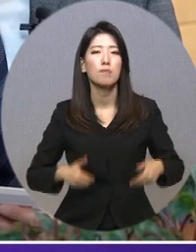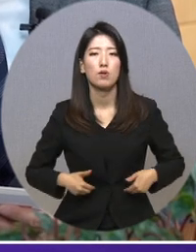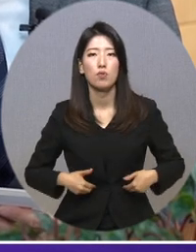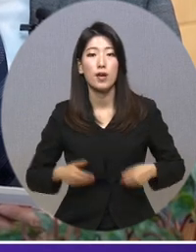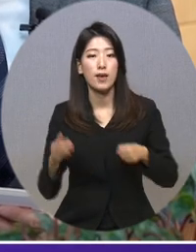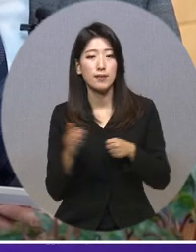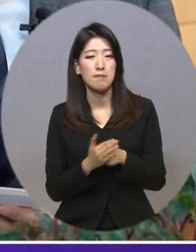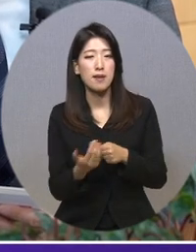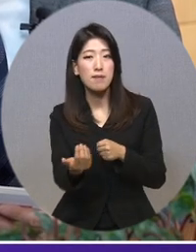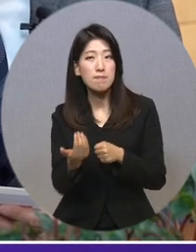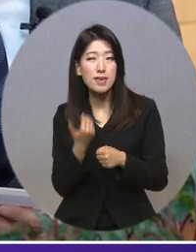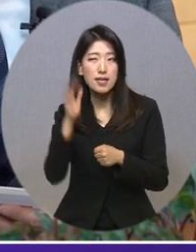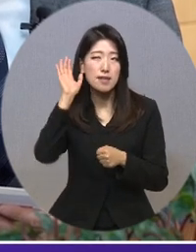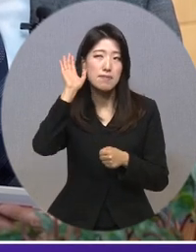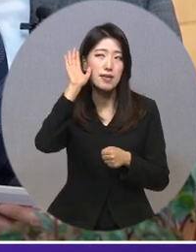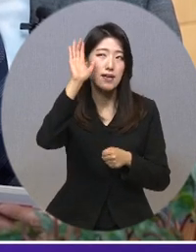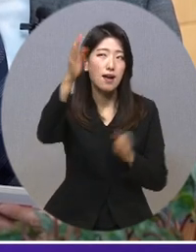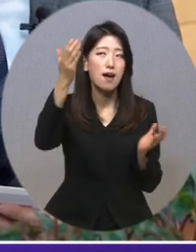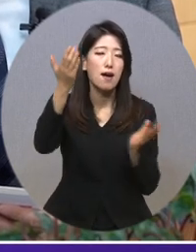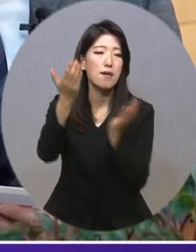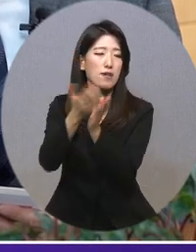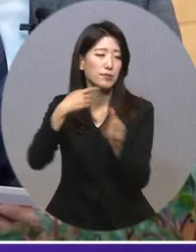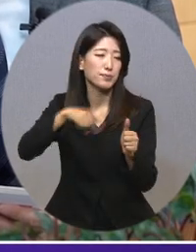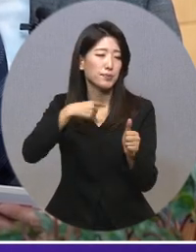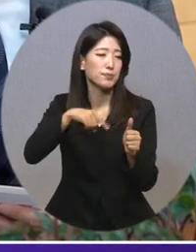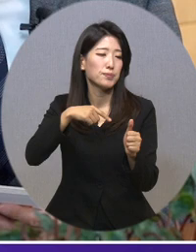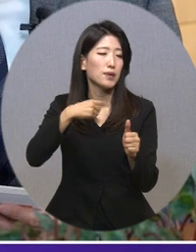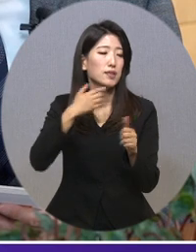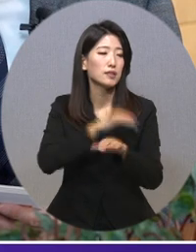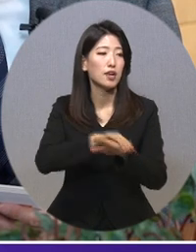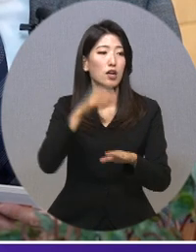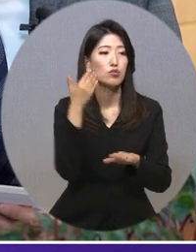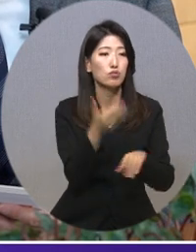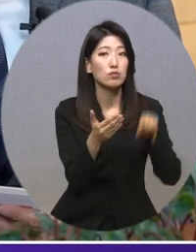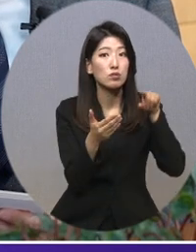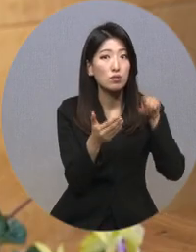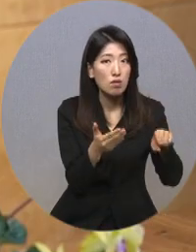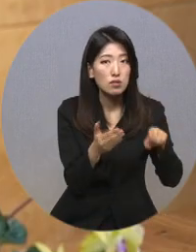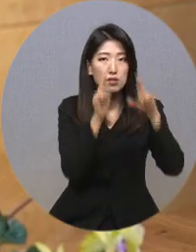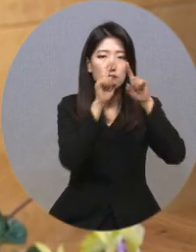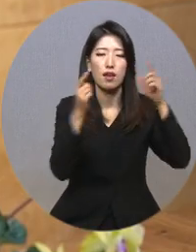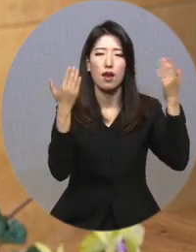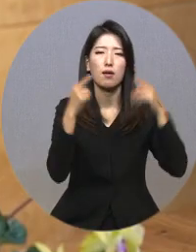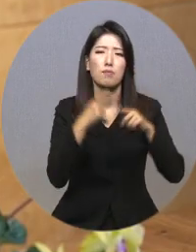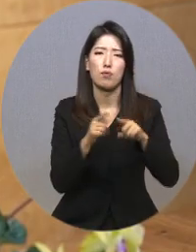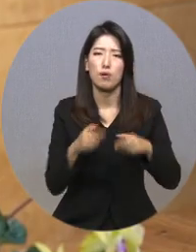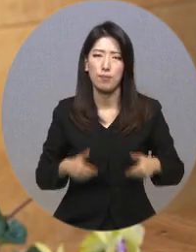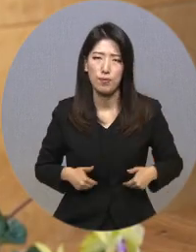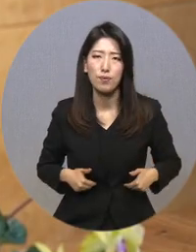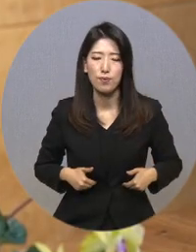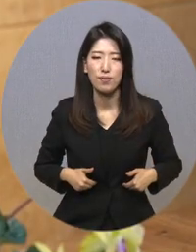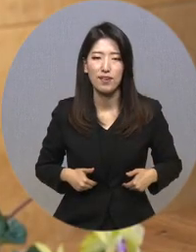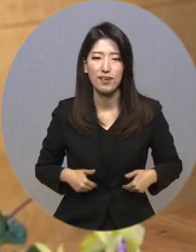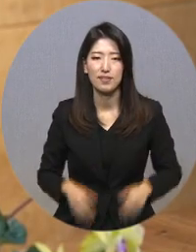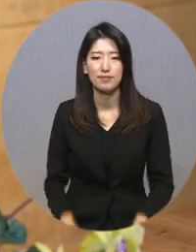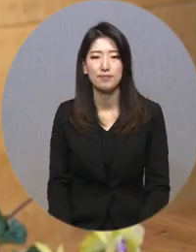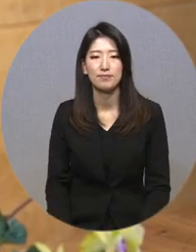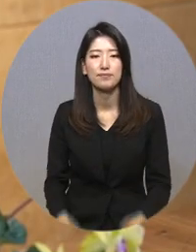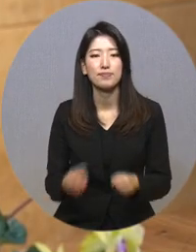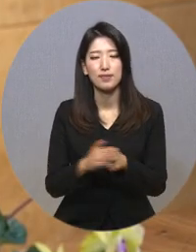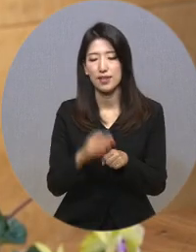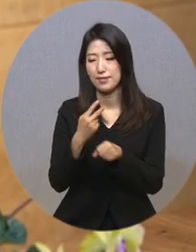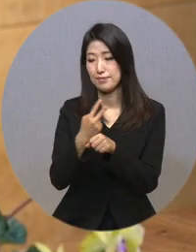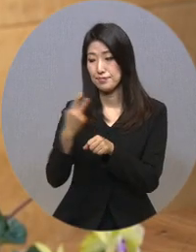얼마나 시키냐가 결국 그 대학의 경쟁력이고 평가의 지표가 가장 중요하거든요. 그런 차원에서 2년 전부터